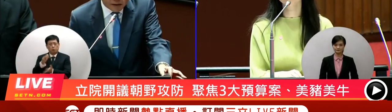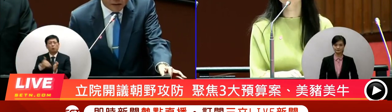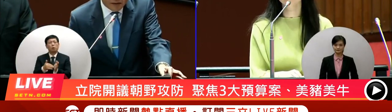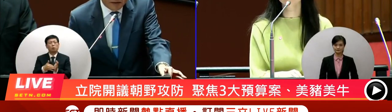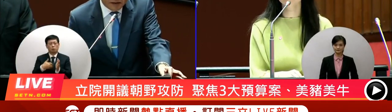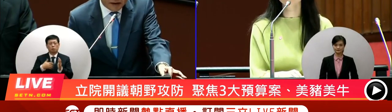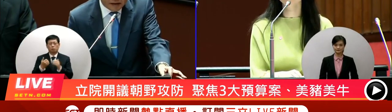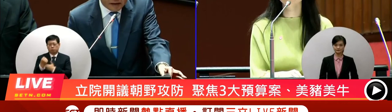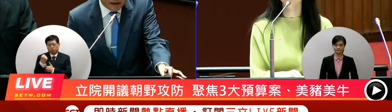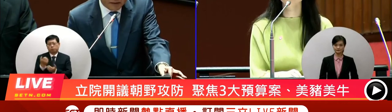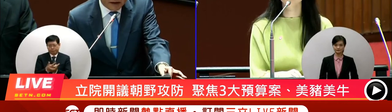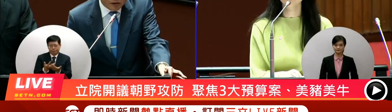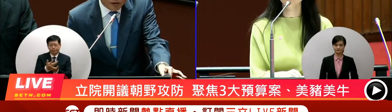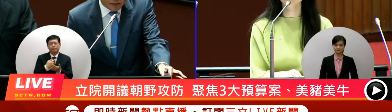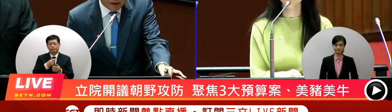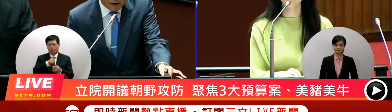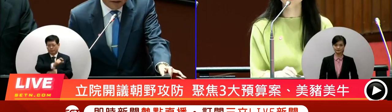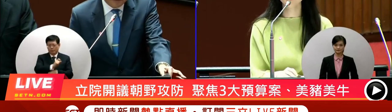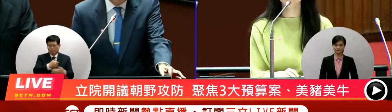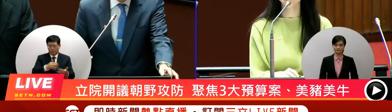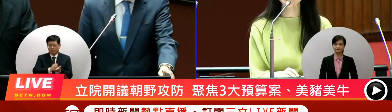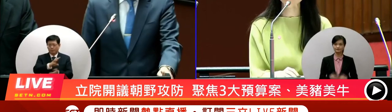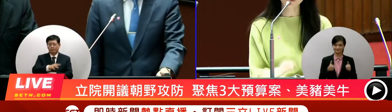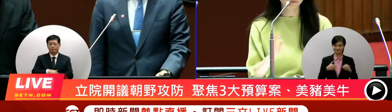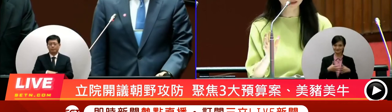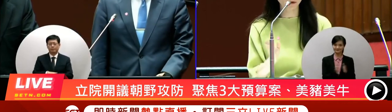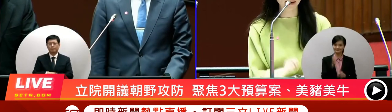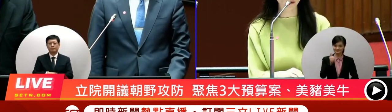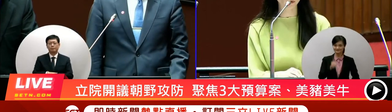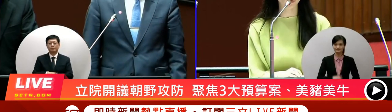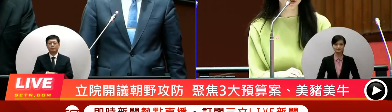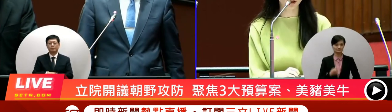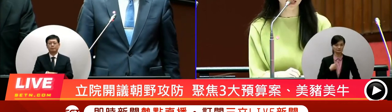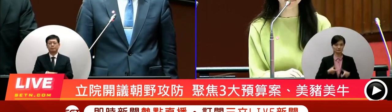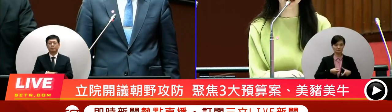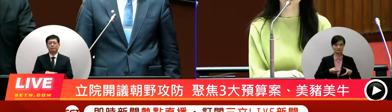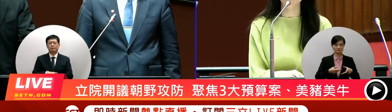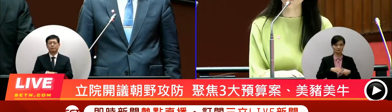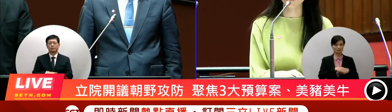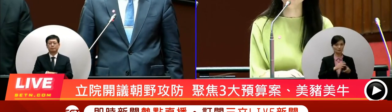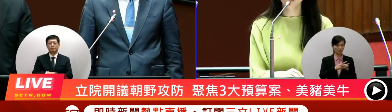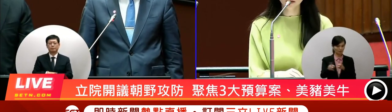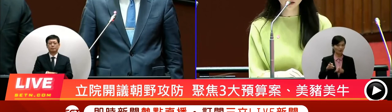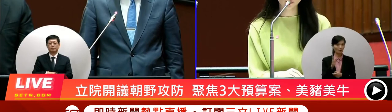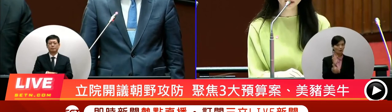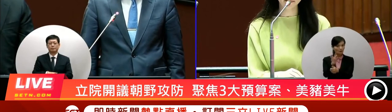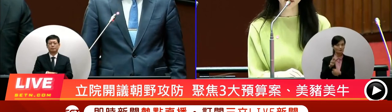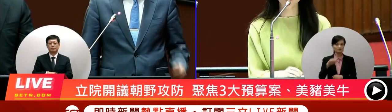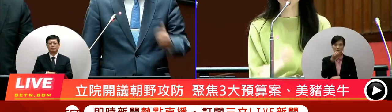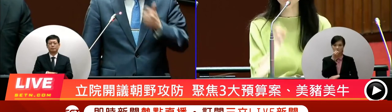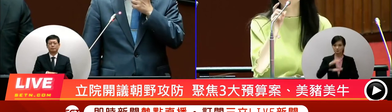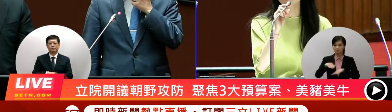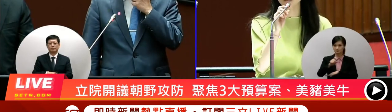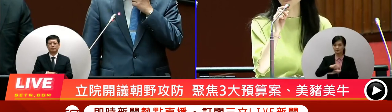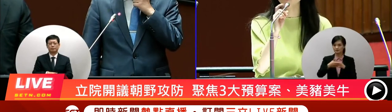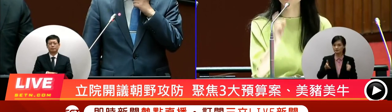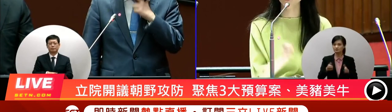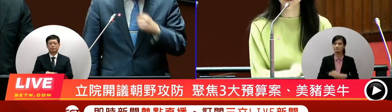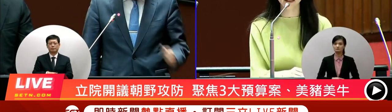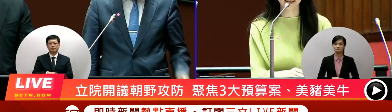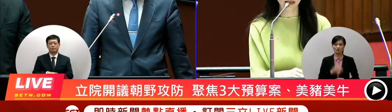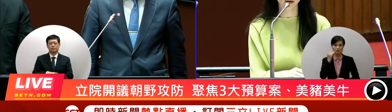量的沟通，来跟食安办来做报告。 谢谢部长，因为我们有发文问食安办公室哦，针对美猪进口相关